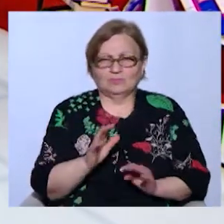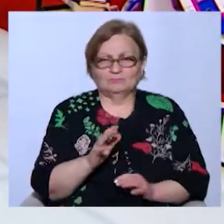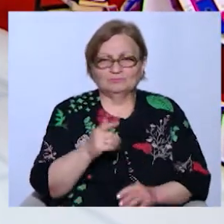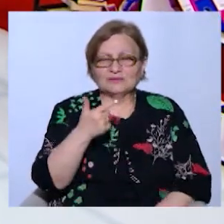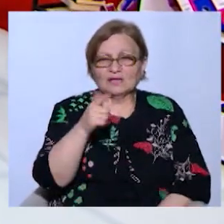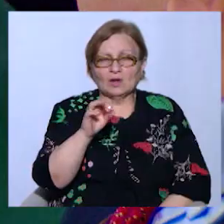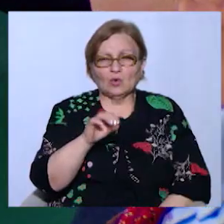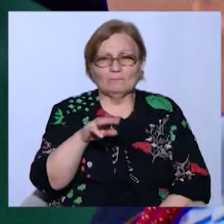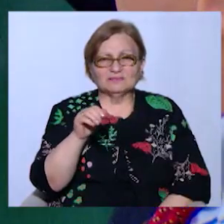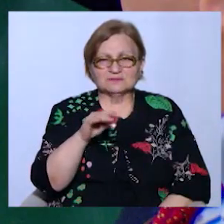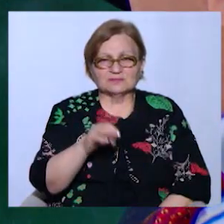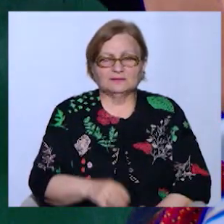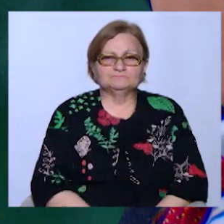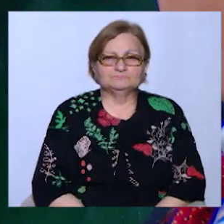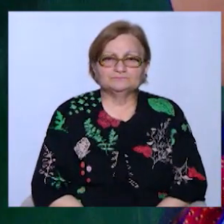გეომეტრია.